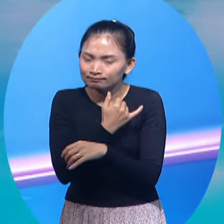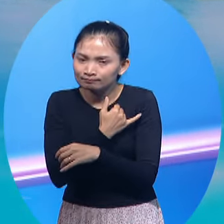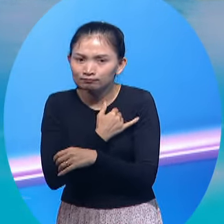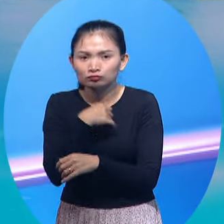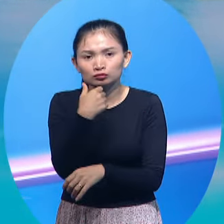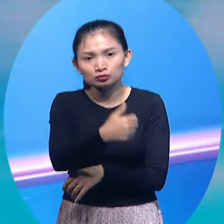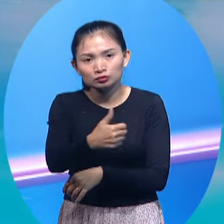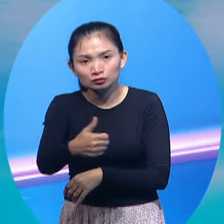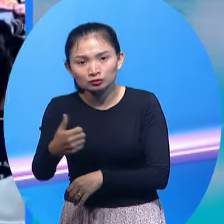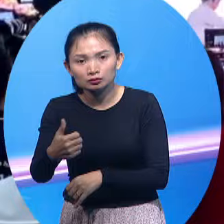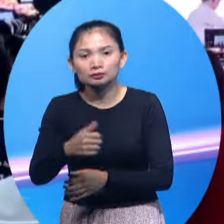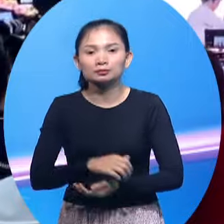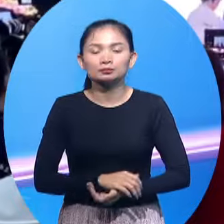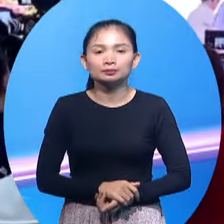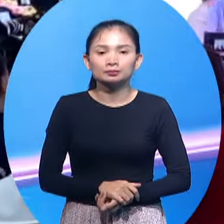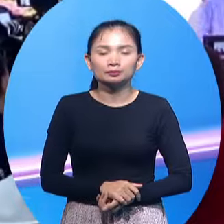lương.